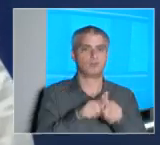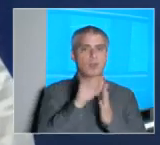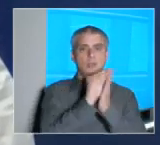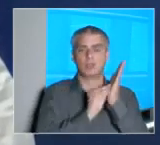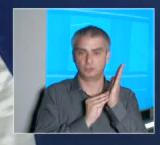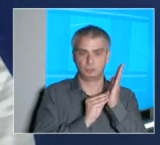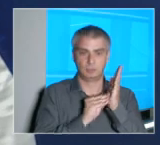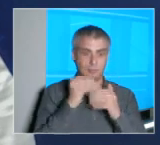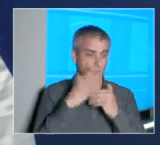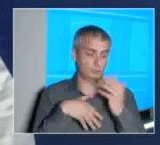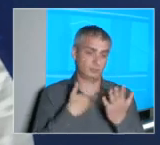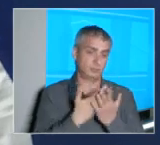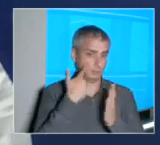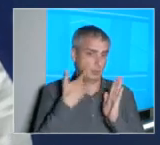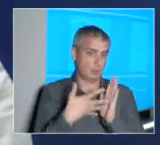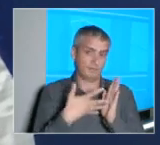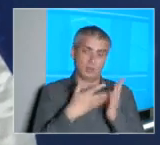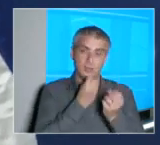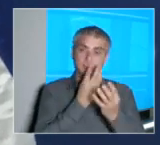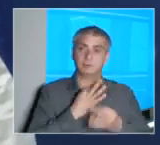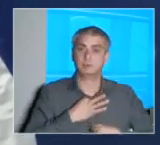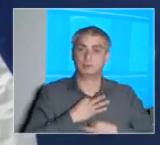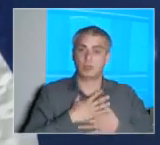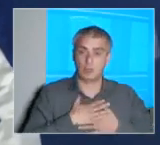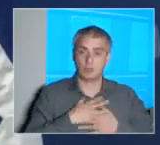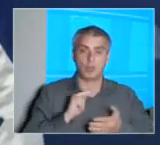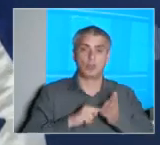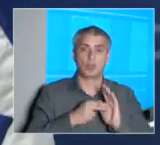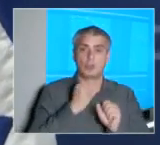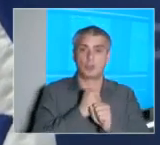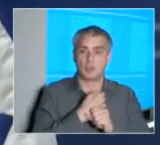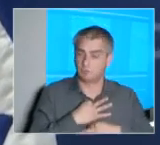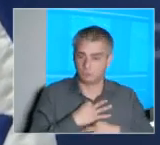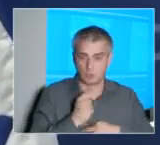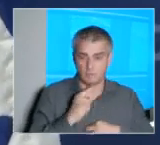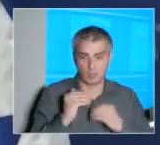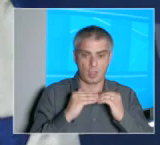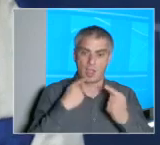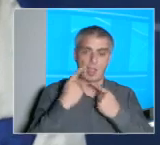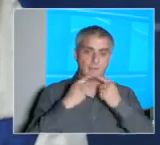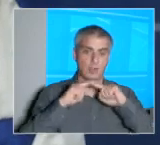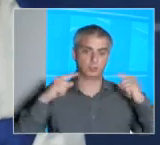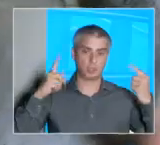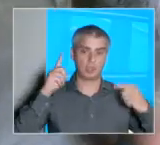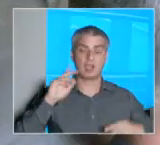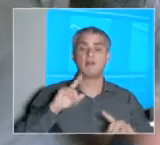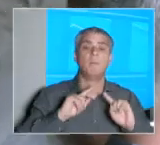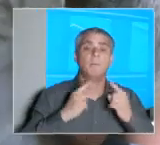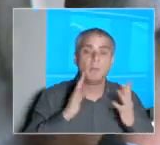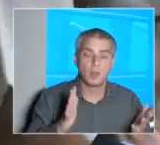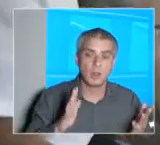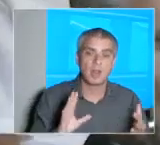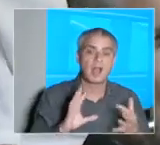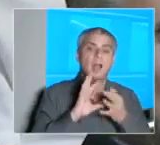רשימה, ובסוף אני מציע לבחון אותנו על פי המסרים שלנו, תוכניות העבודה שלנו, ולא על פי אמירות כאלו ואחרות. אבל בכל מקרה,